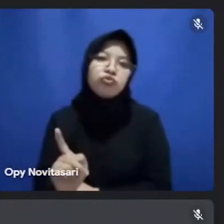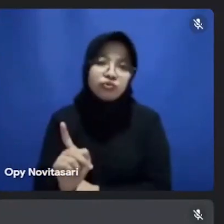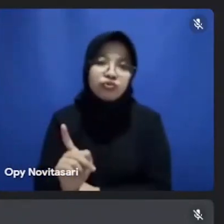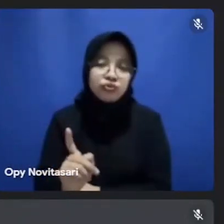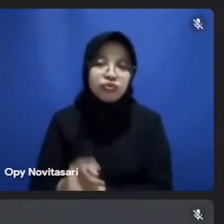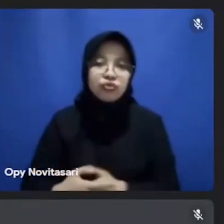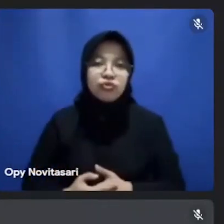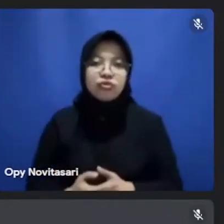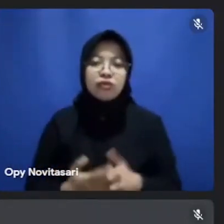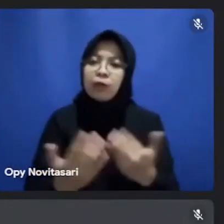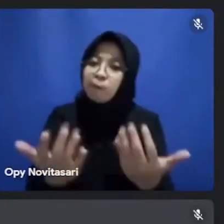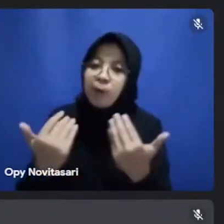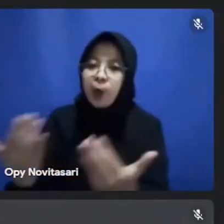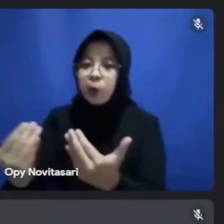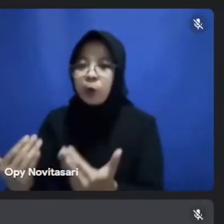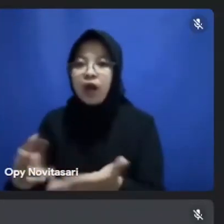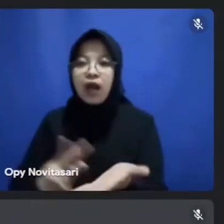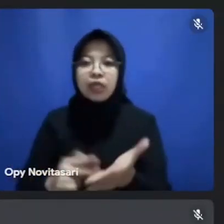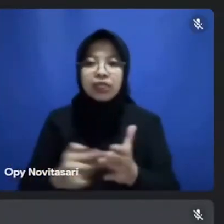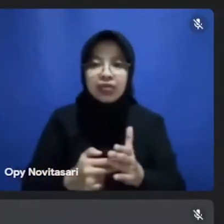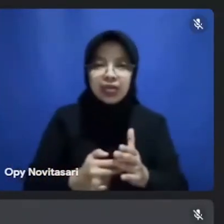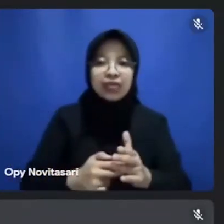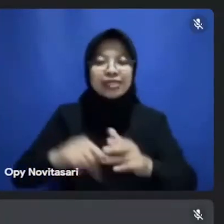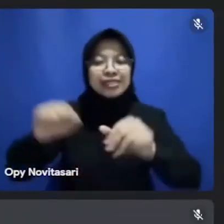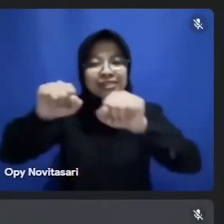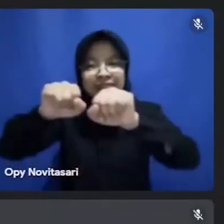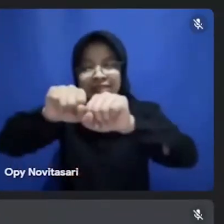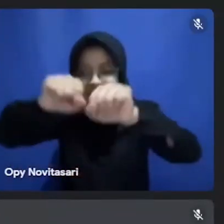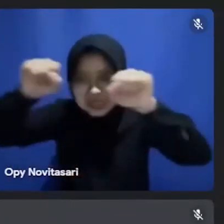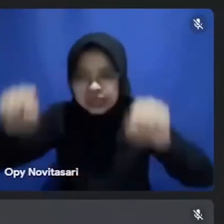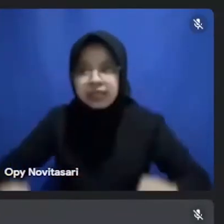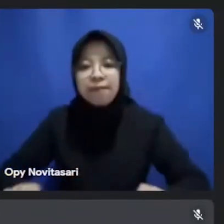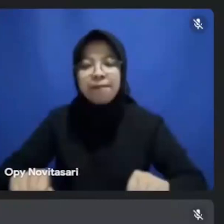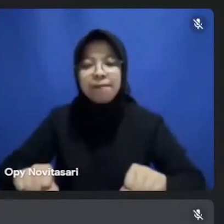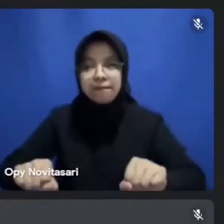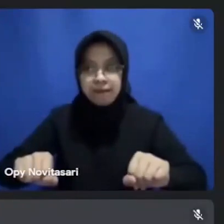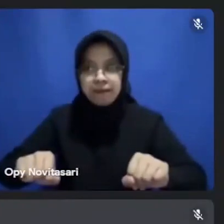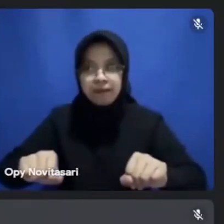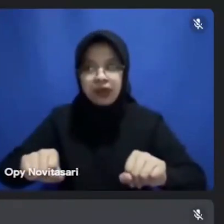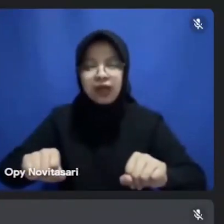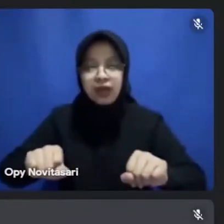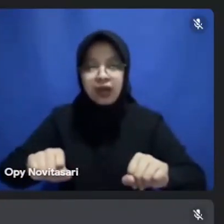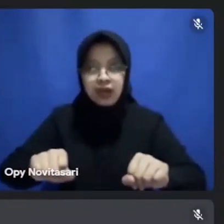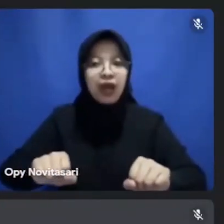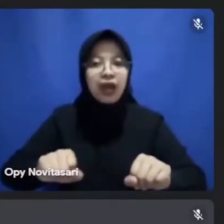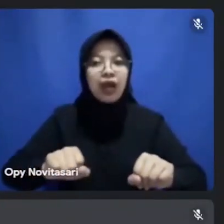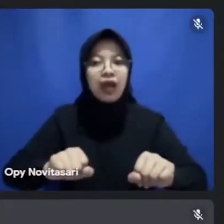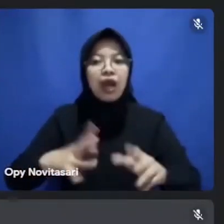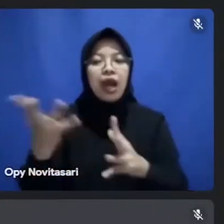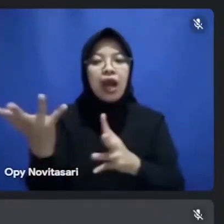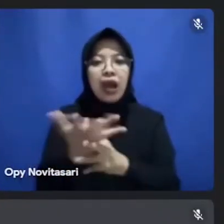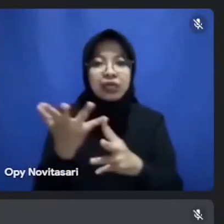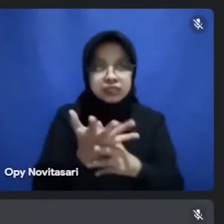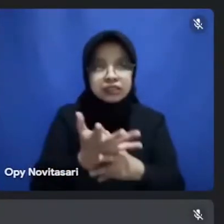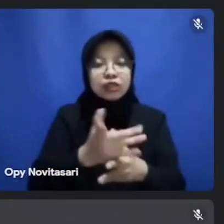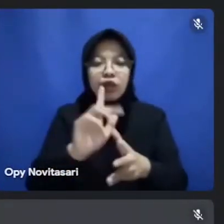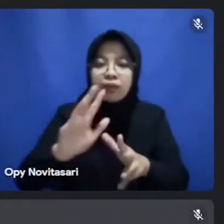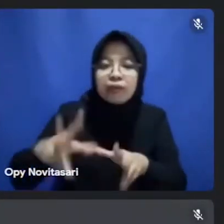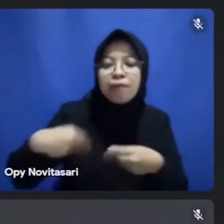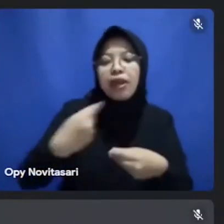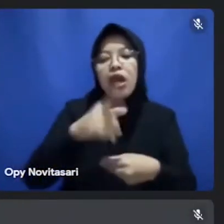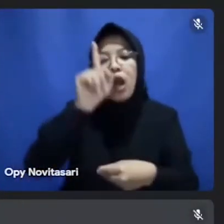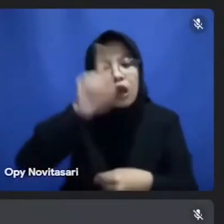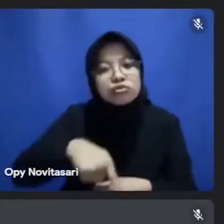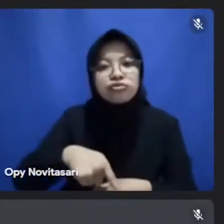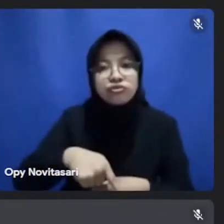supaya sistem ebelisme itu dan audisme itu bisa kita hapus dan kita